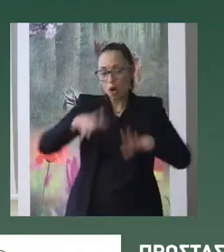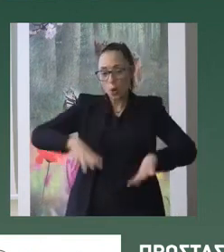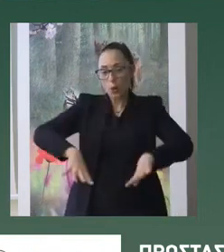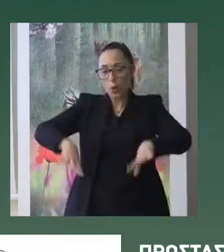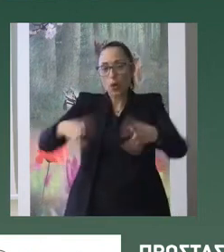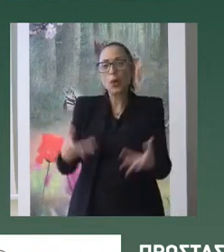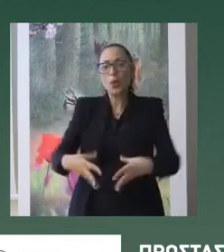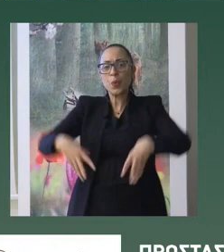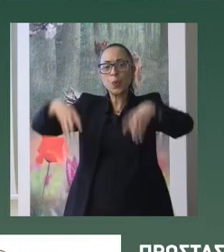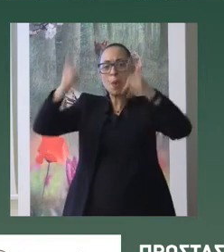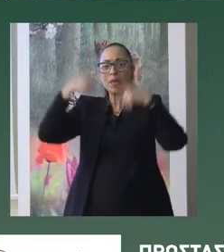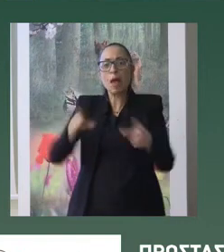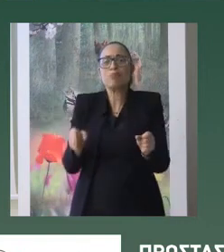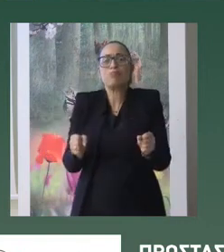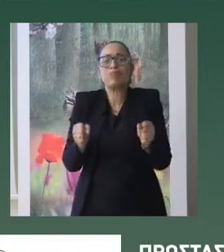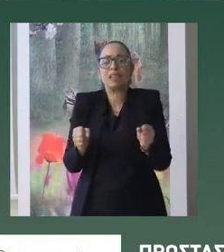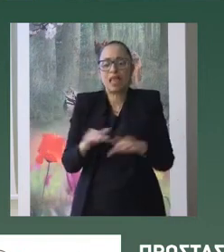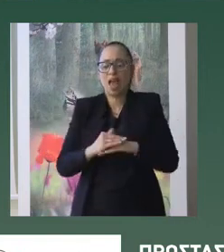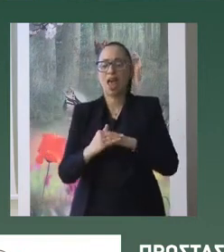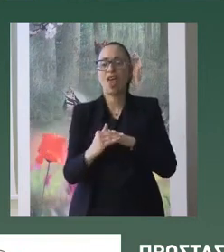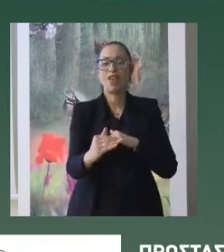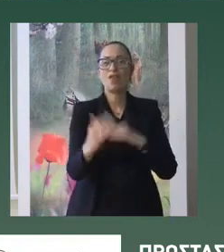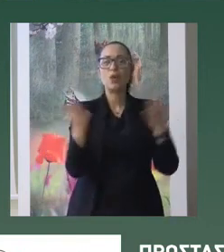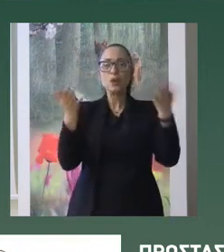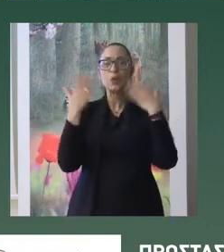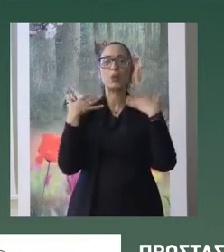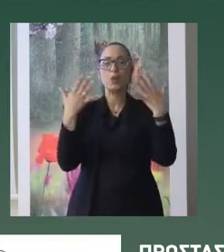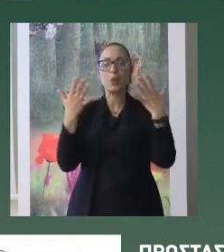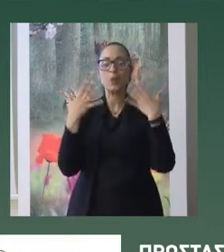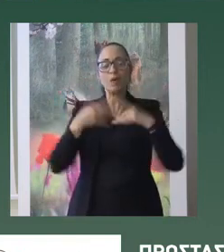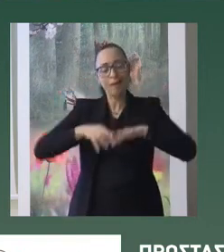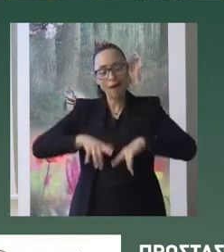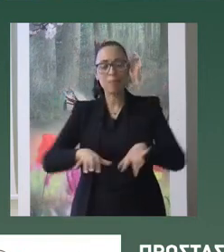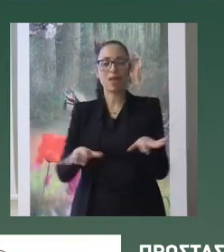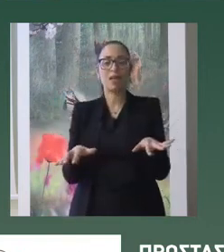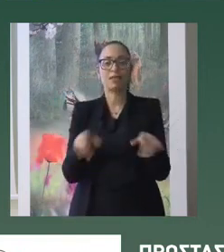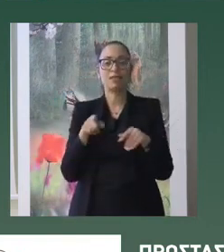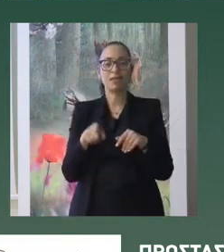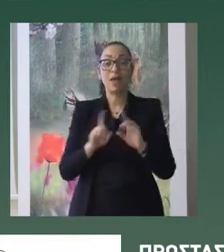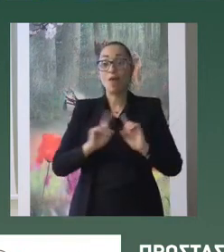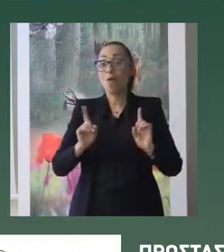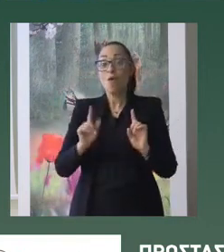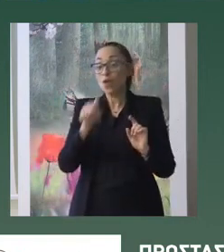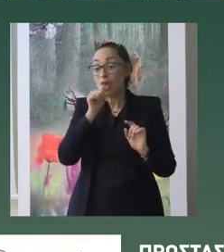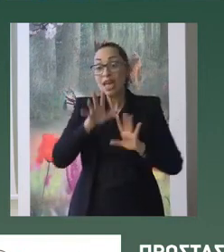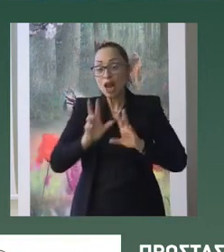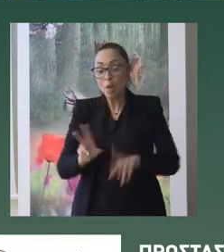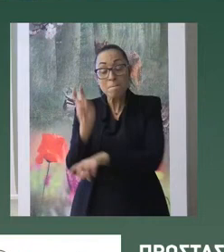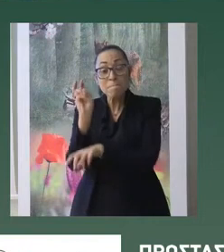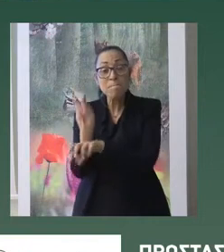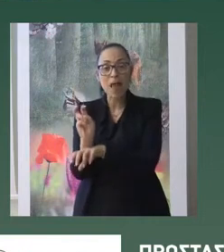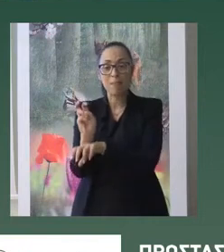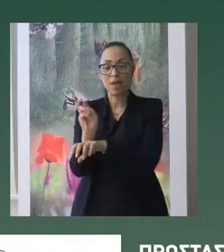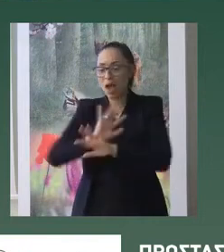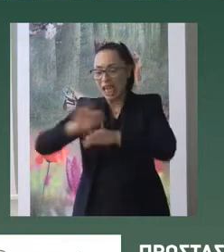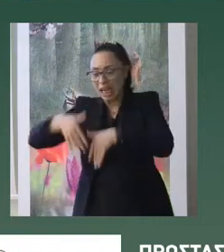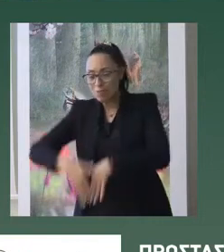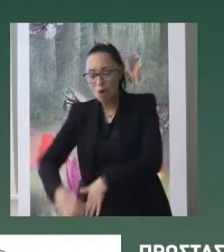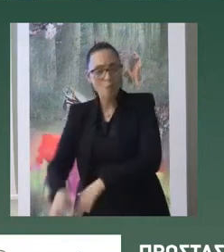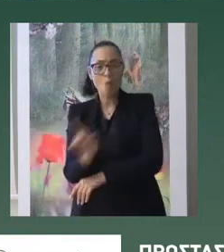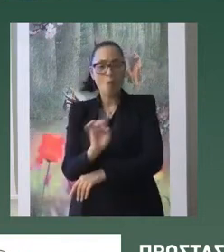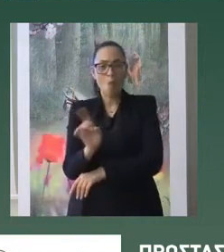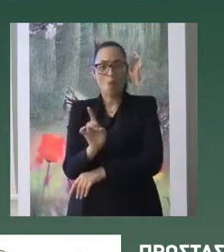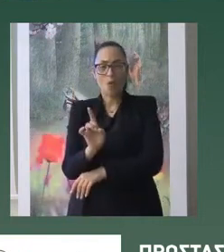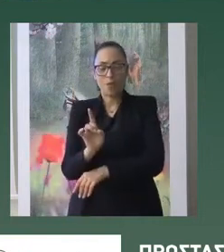εξατμίζεται, ψύχει το έδαφος και την ατμόσφαιρα, η υδροσυστική επίδραση. Δεν πρέπει να το χάνεις το νερό, πρέπει να το κρατάς όσο γίνεται